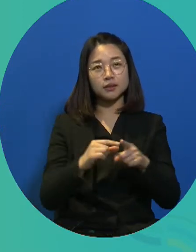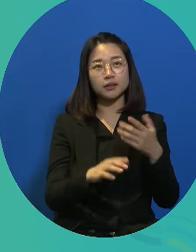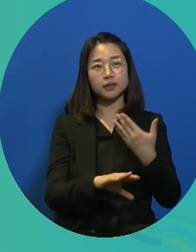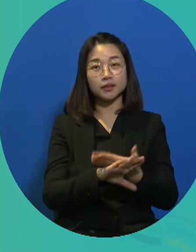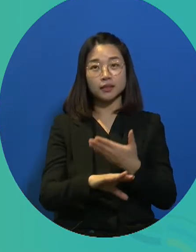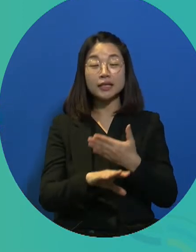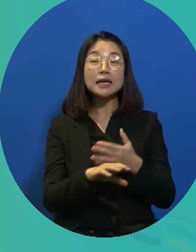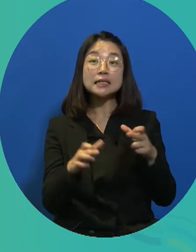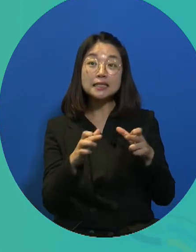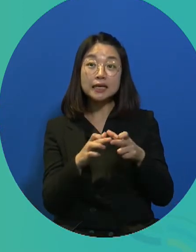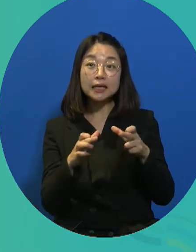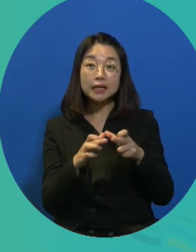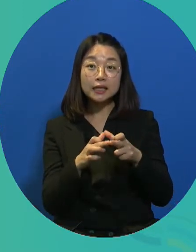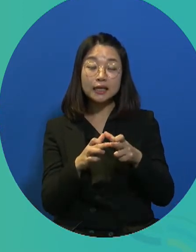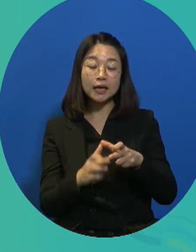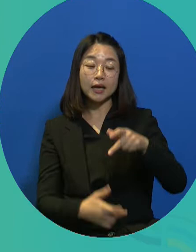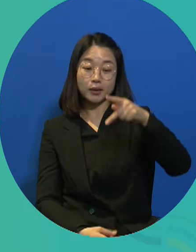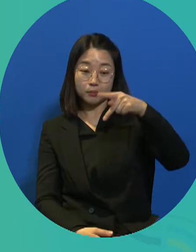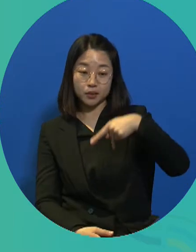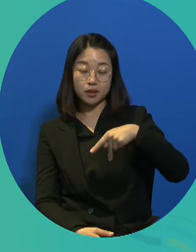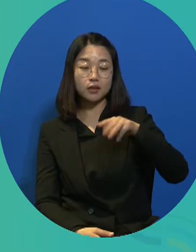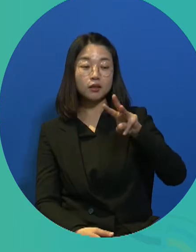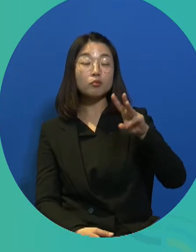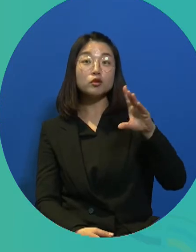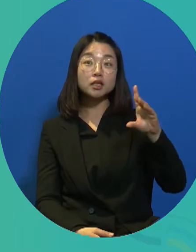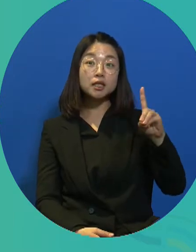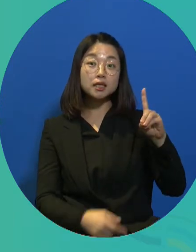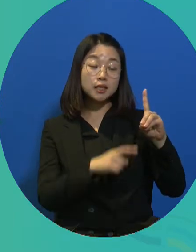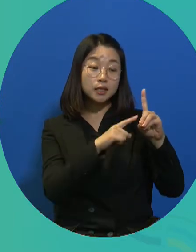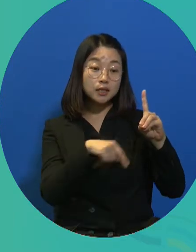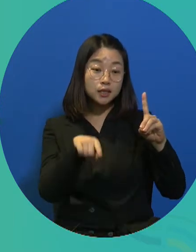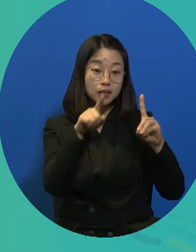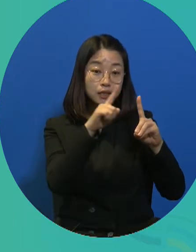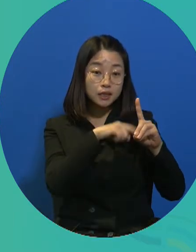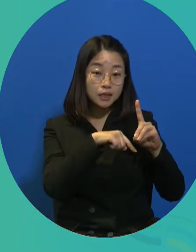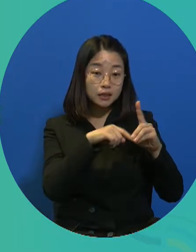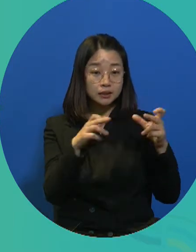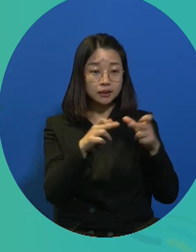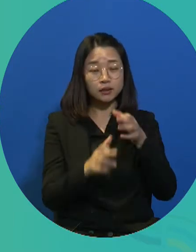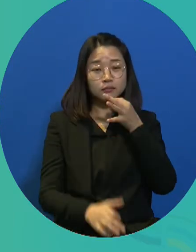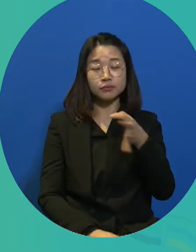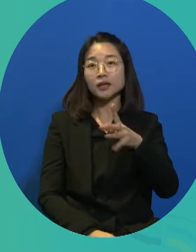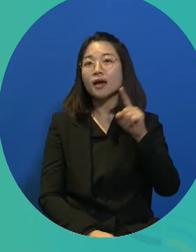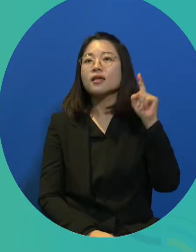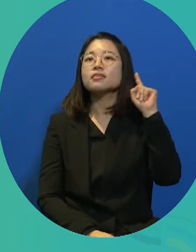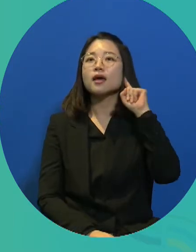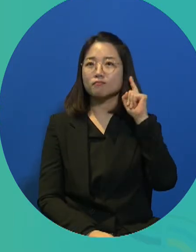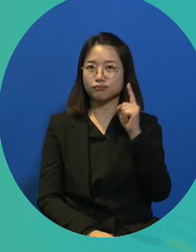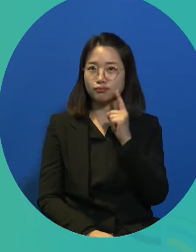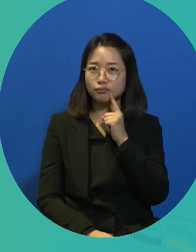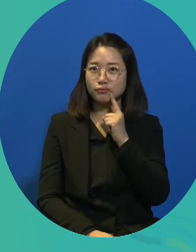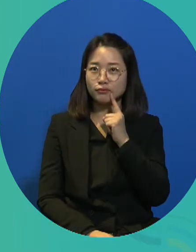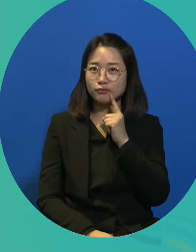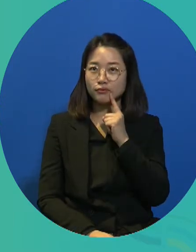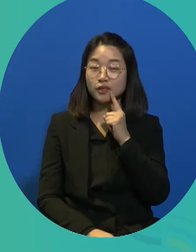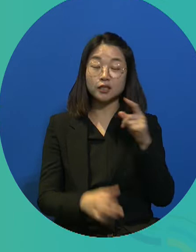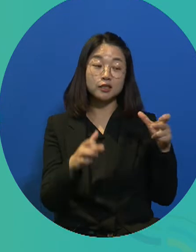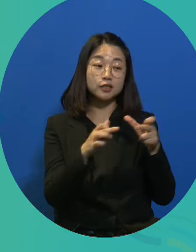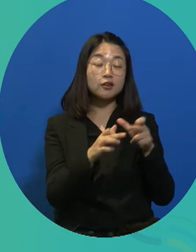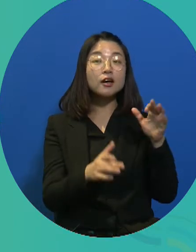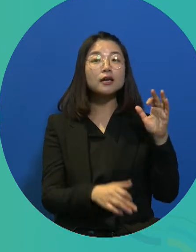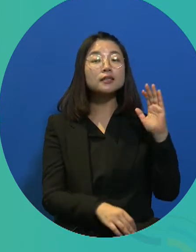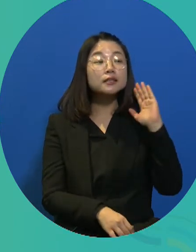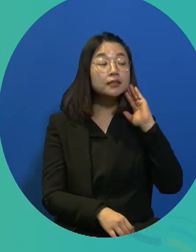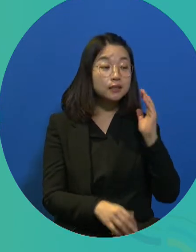PWD, 장애인이라는 Persons with Disability라는 영문 표현을 쓰지 않고 Deaf and Disabled People이라는